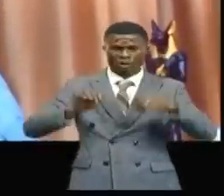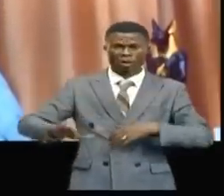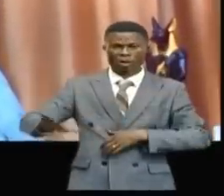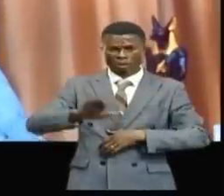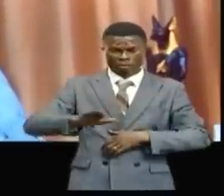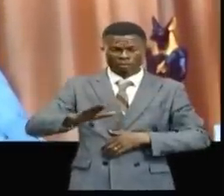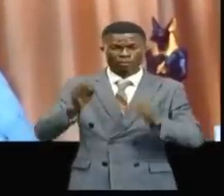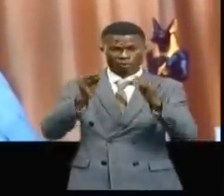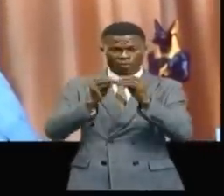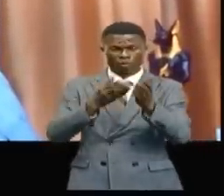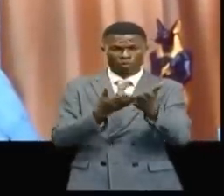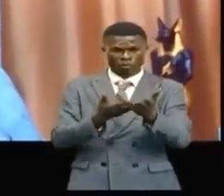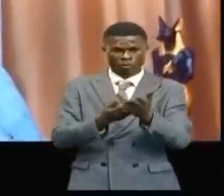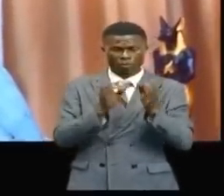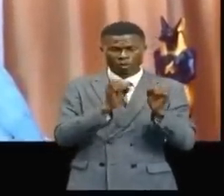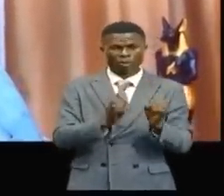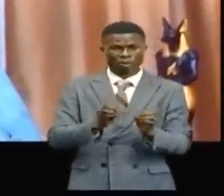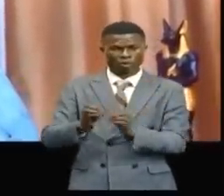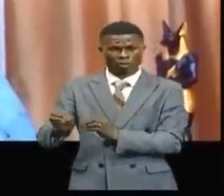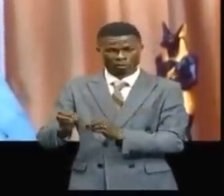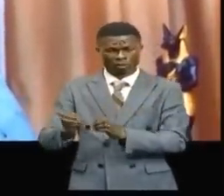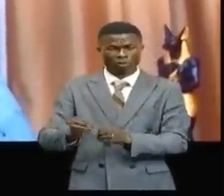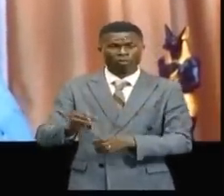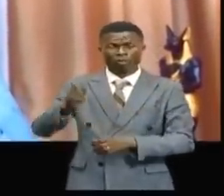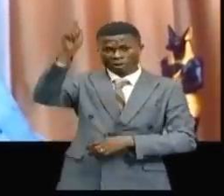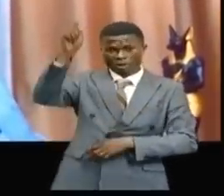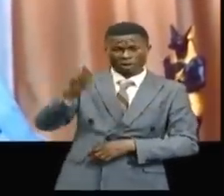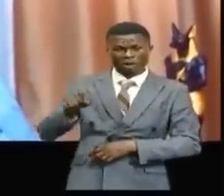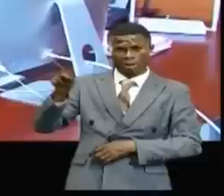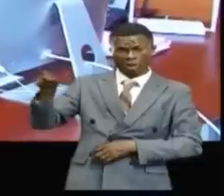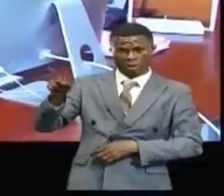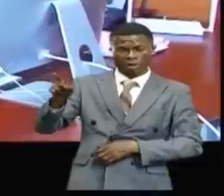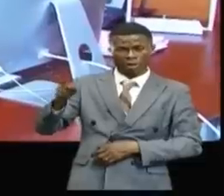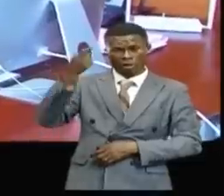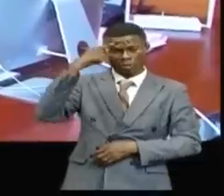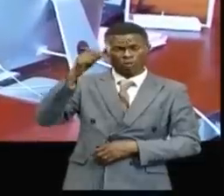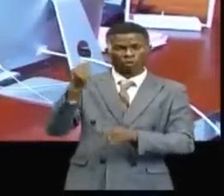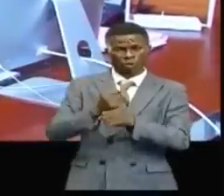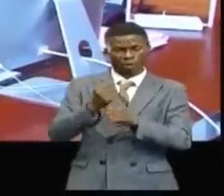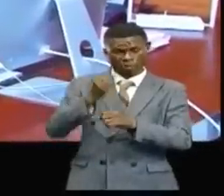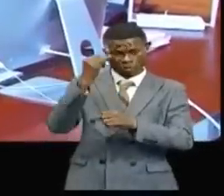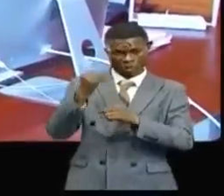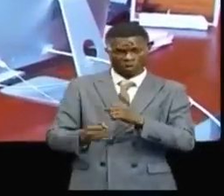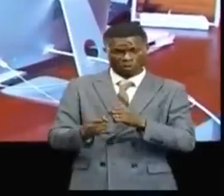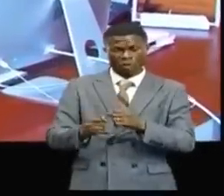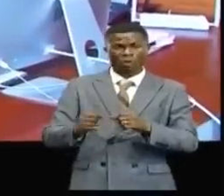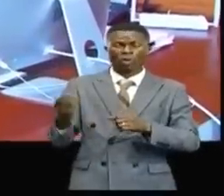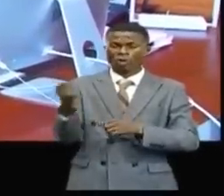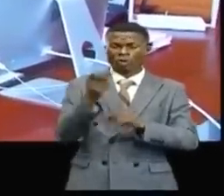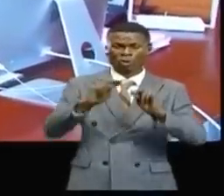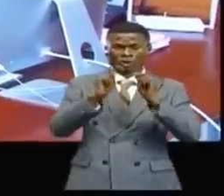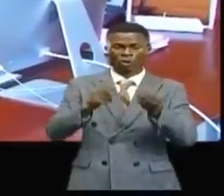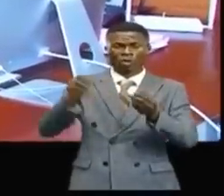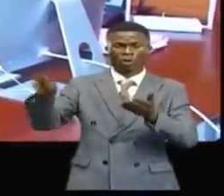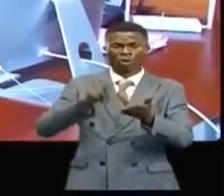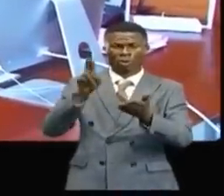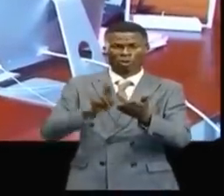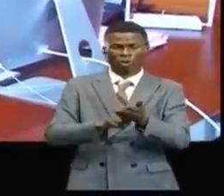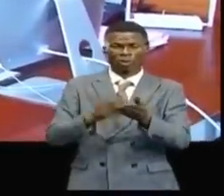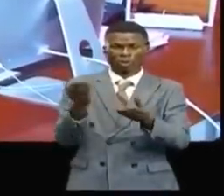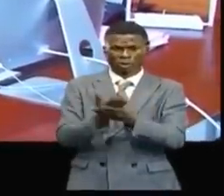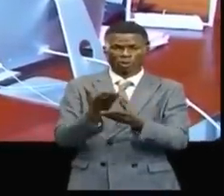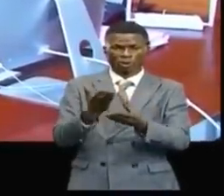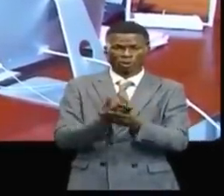Ces assises ont été organisées à Dar es Salaam. À l'issue des travaux, les parties ont conclu et signé un